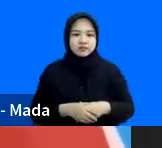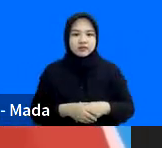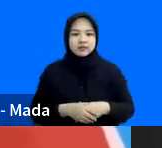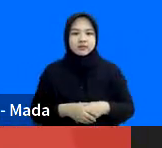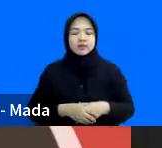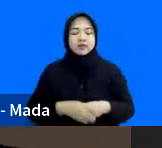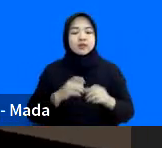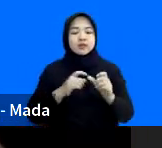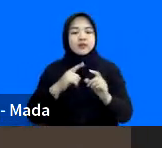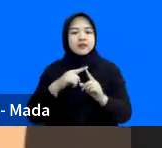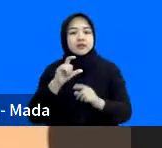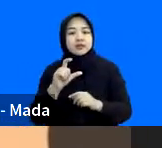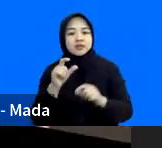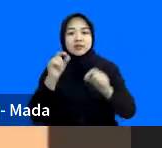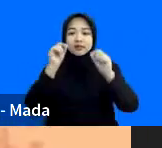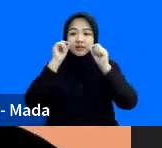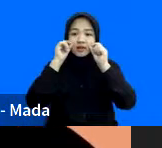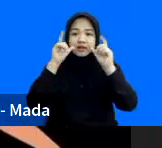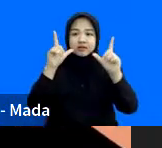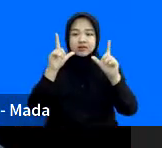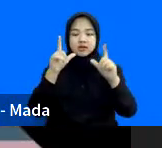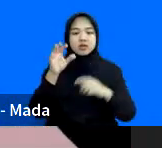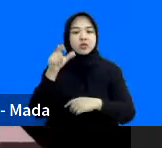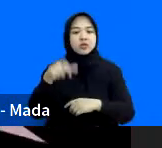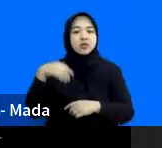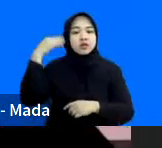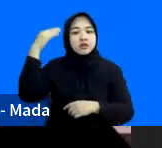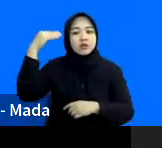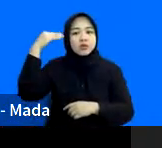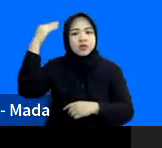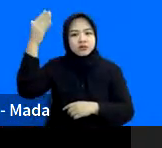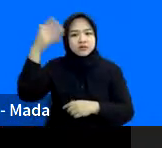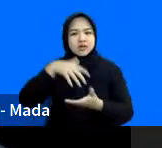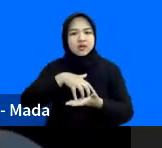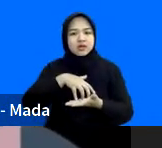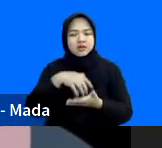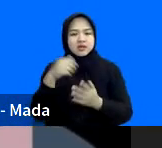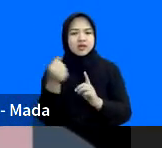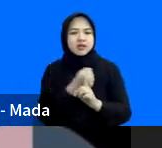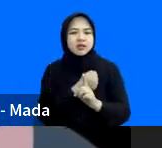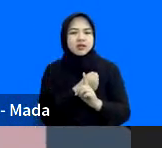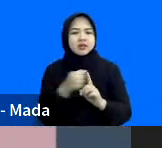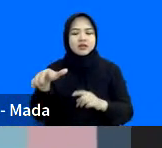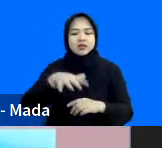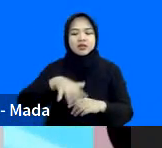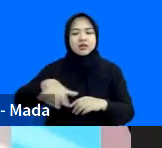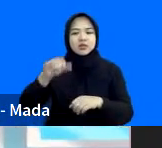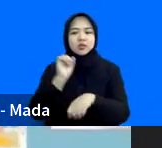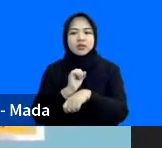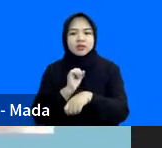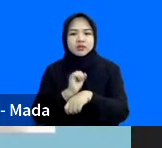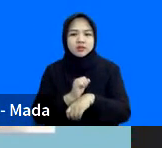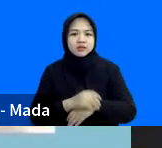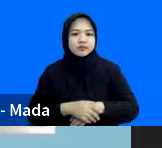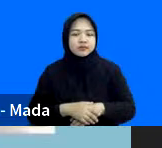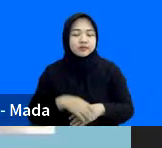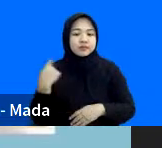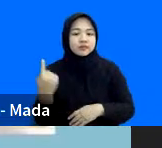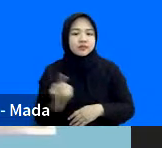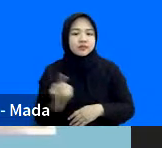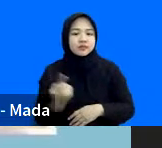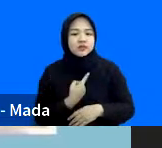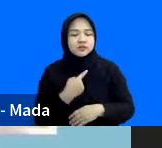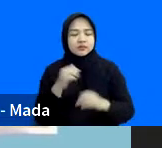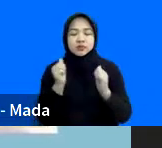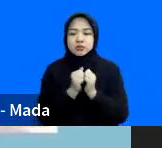Save the Children juga menyadari bahwa orang dewasa juga rentan terhadap kekerasan di lingkungan kerja. Untuk itu, kami sangat